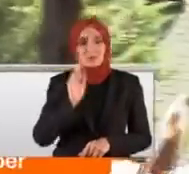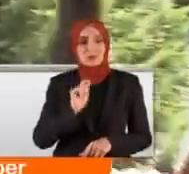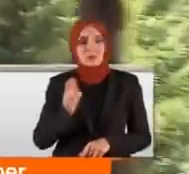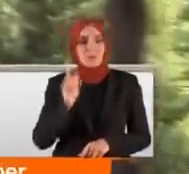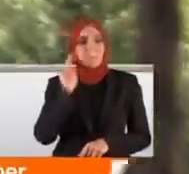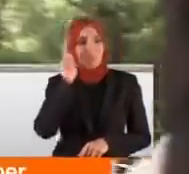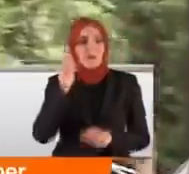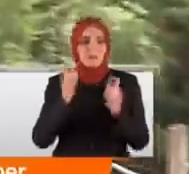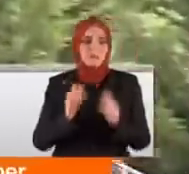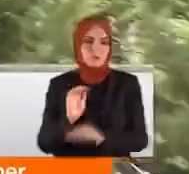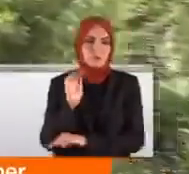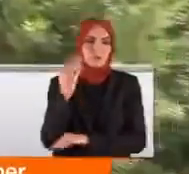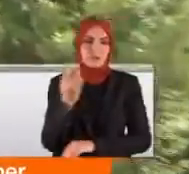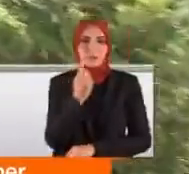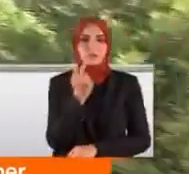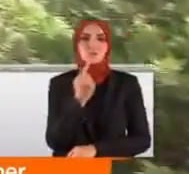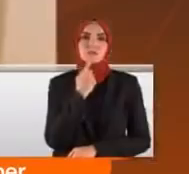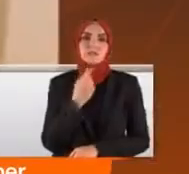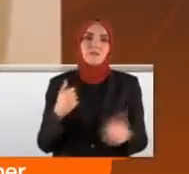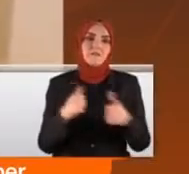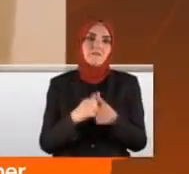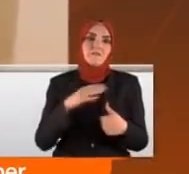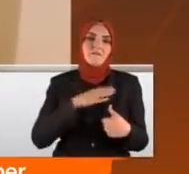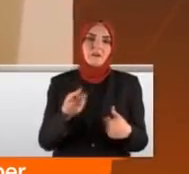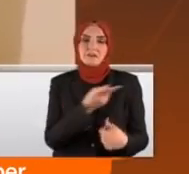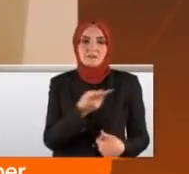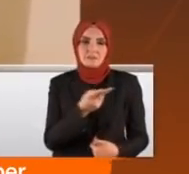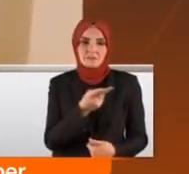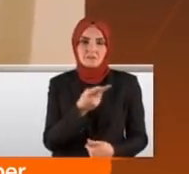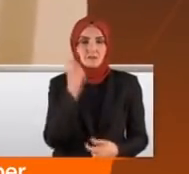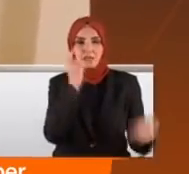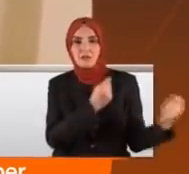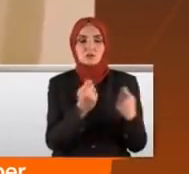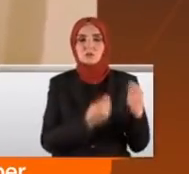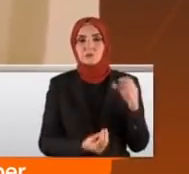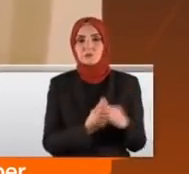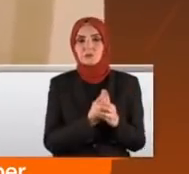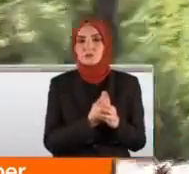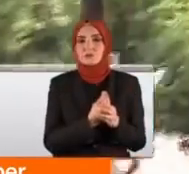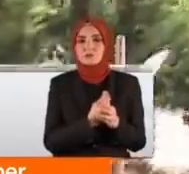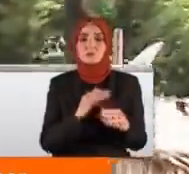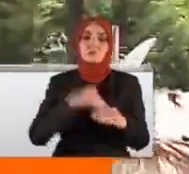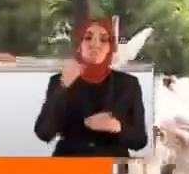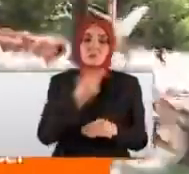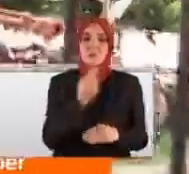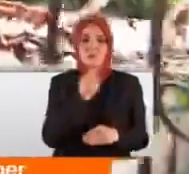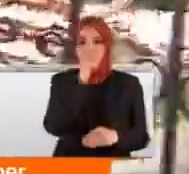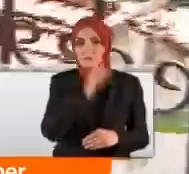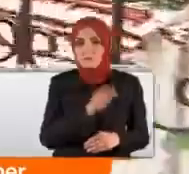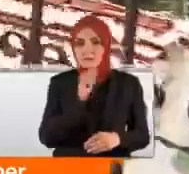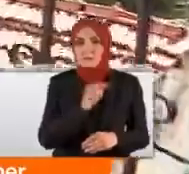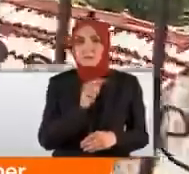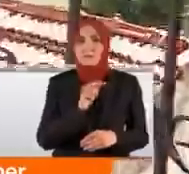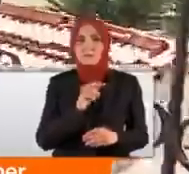1,5 yıllık evli çiftin arasında bir tartışma çıktı. O tartışmanın ardından Hatice Giray evi terk etti ve işte bu